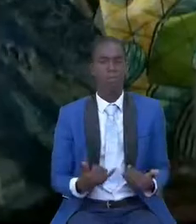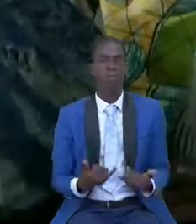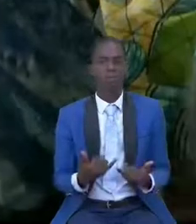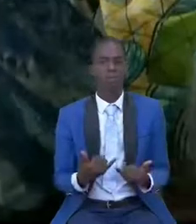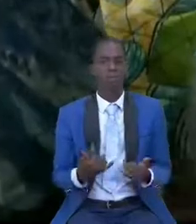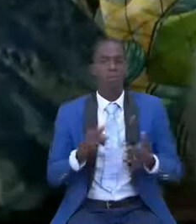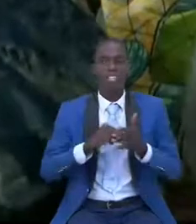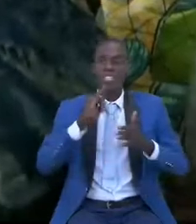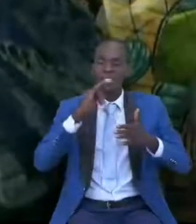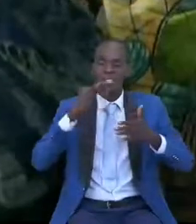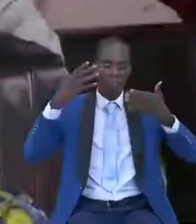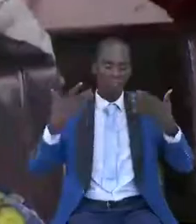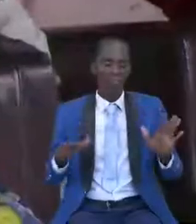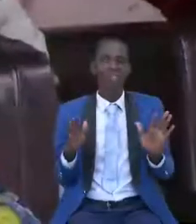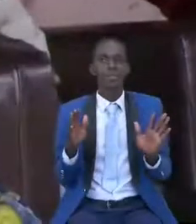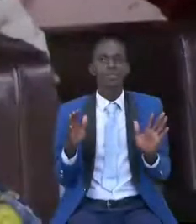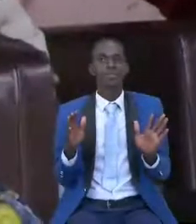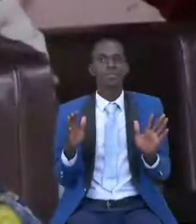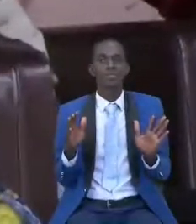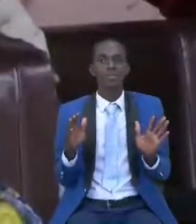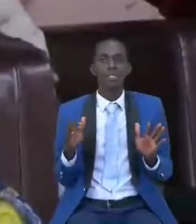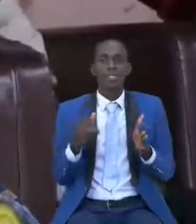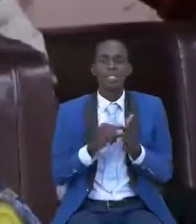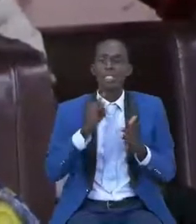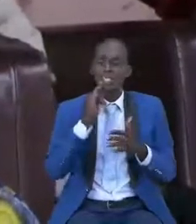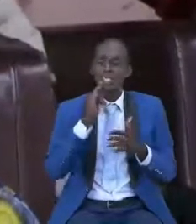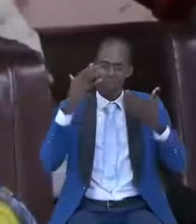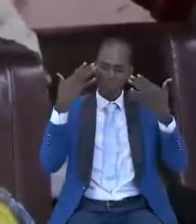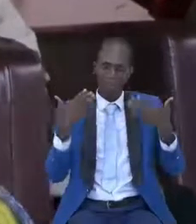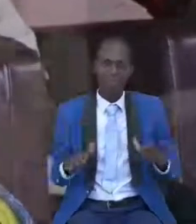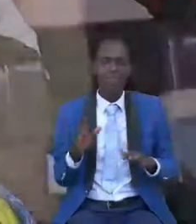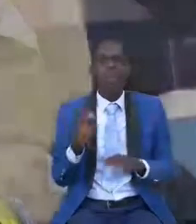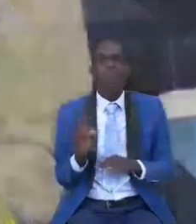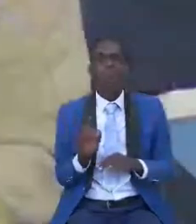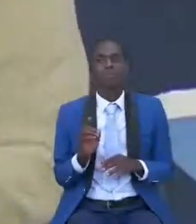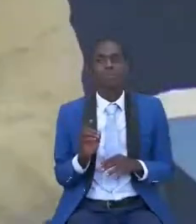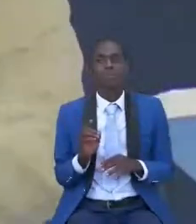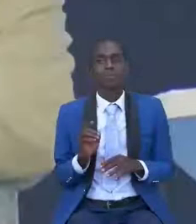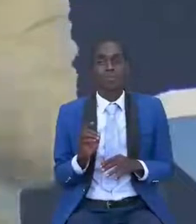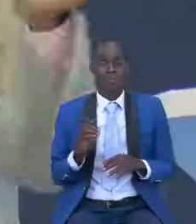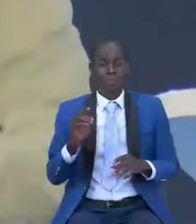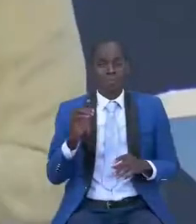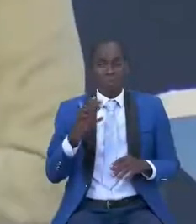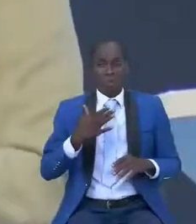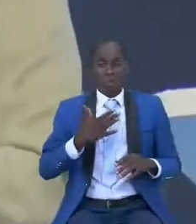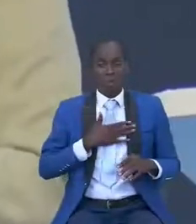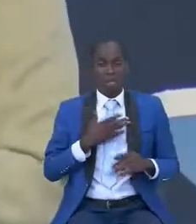a achevé l'œuvre déjà. C'est accompli. C'est